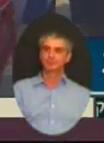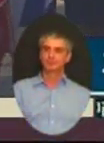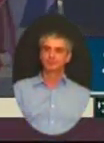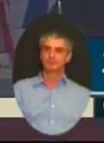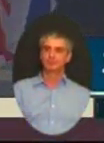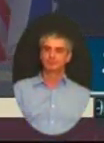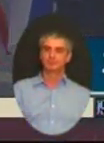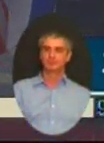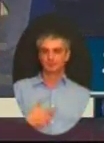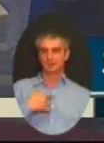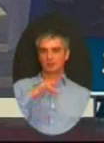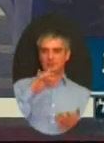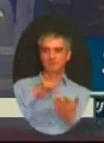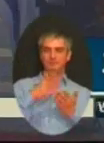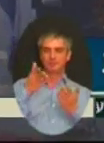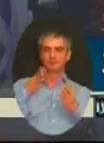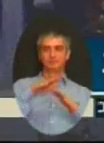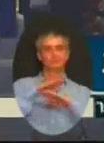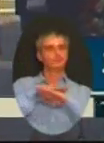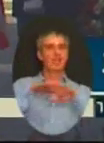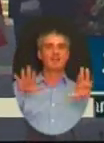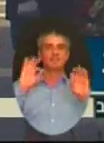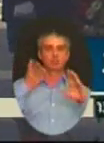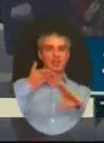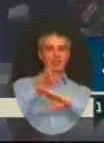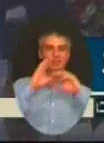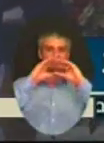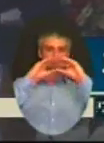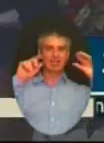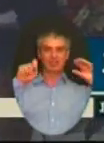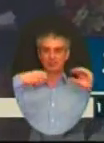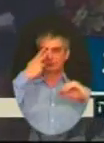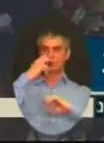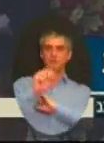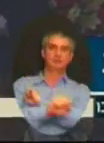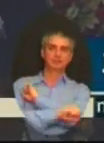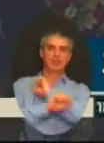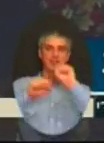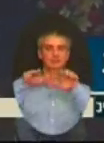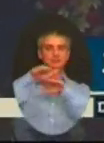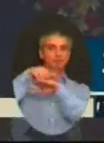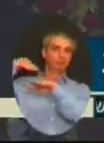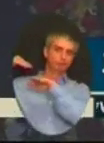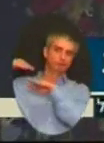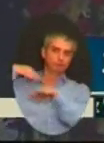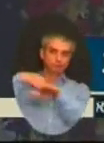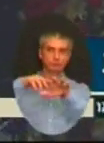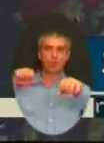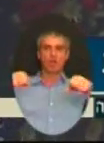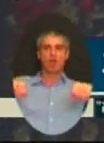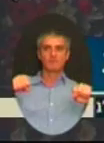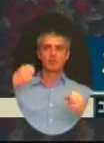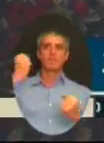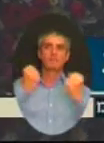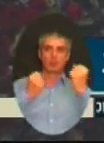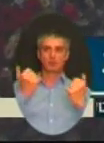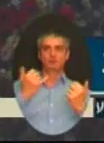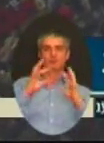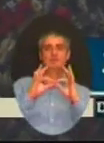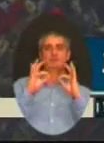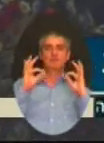אז אנחנו ברחבת הכנסת רואים את סגן הנשיא מגיע, את השיירה, האופנועים, המכוניות. זה